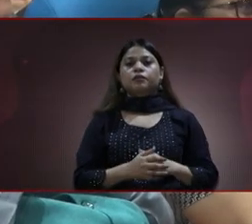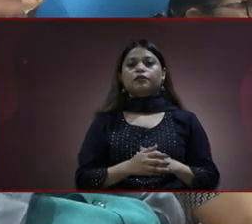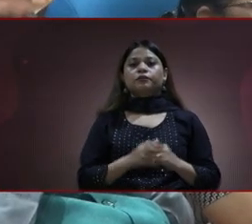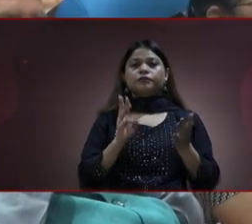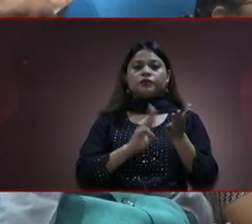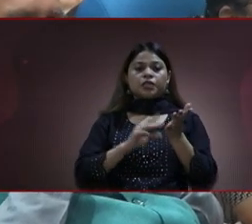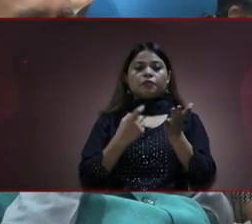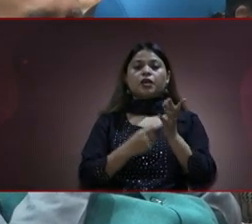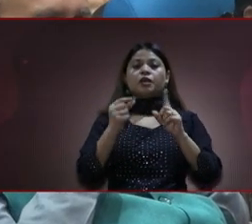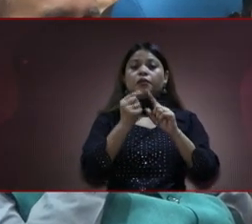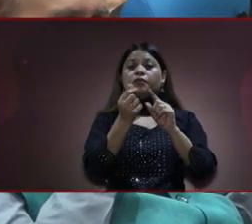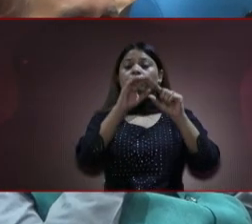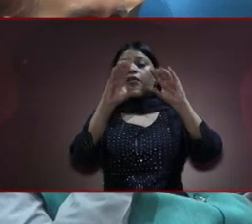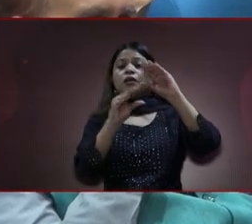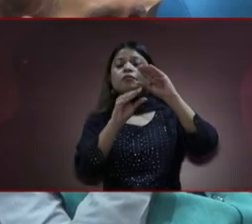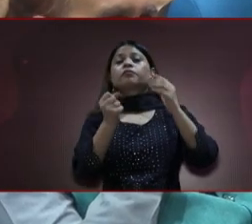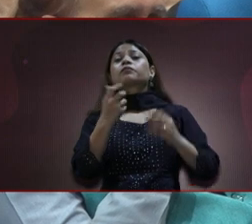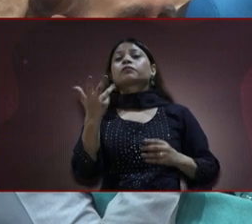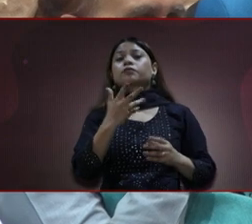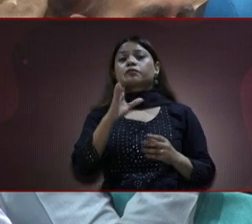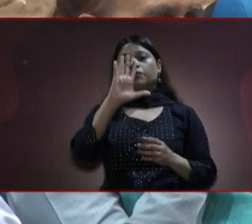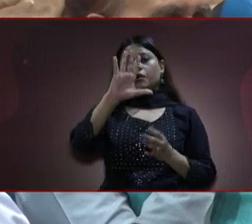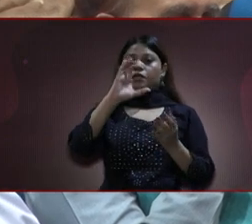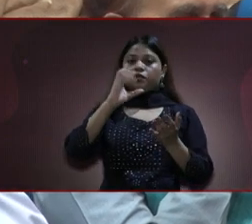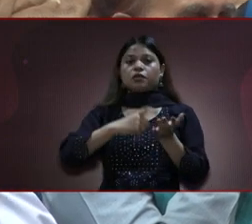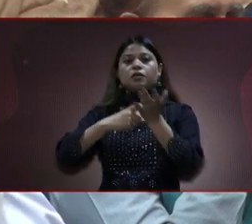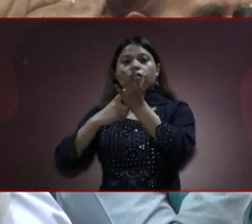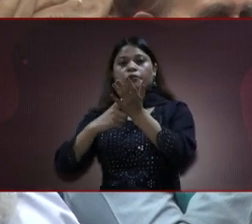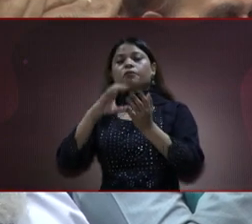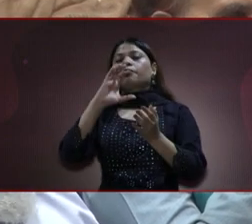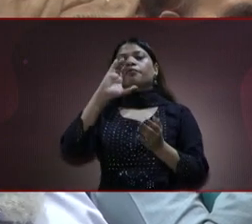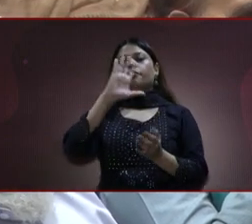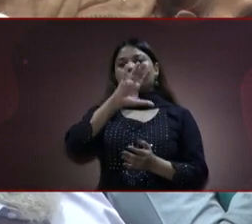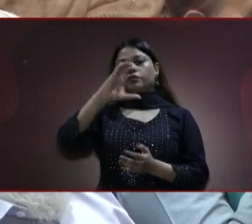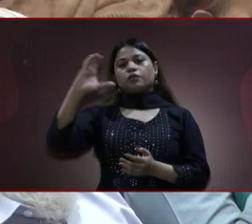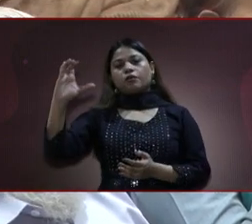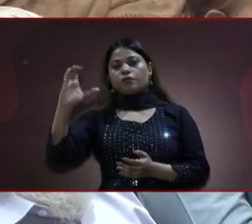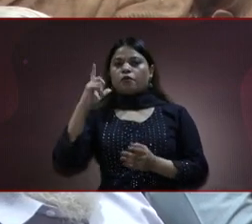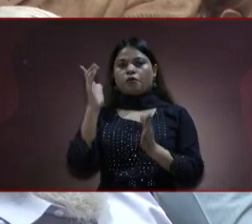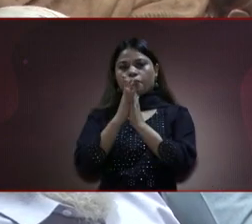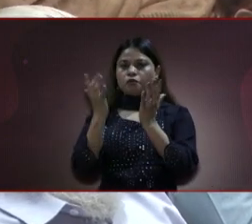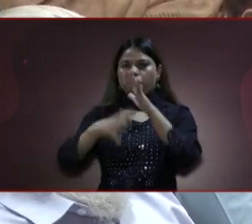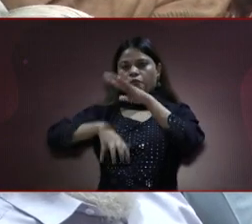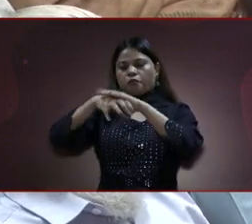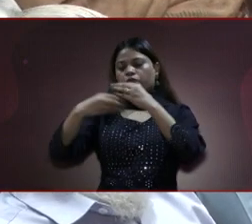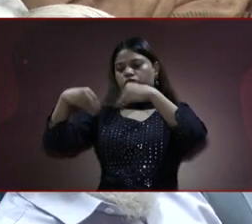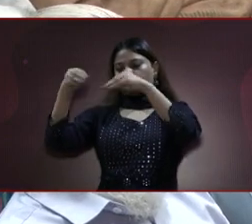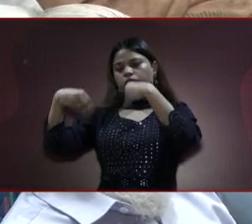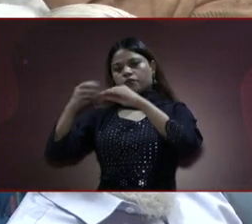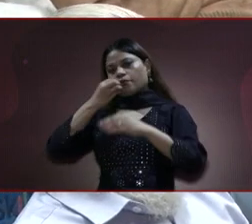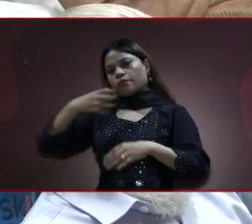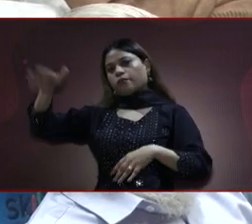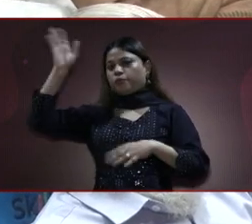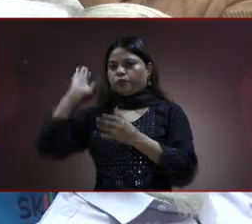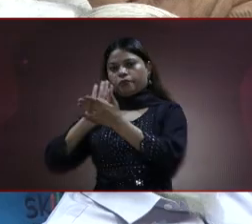MRP घटाओगे क्या? इस बार आपने कहा 5 करोड़ किताब बिक्री होती थी, इस बार आप उसको छपाने की, 5 करोड़ किताब